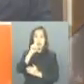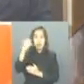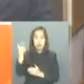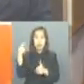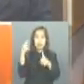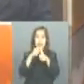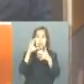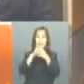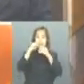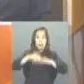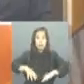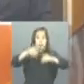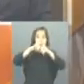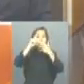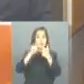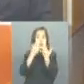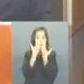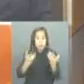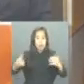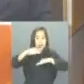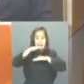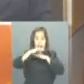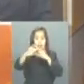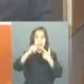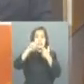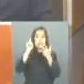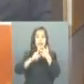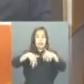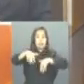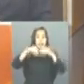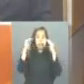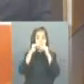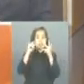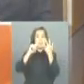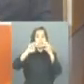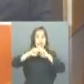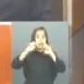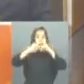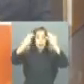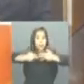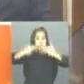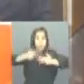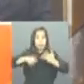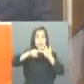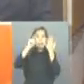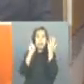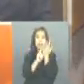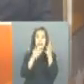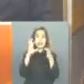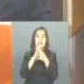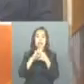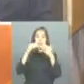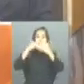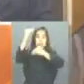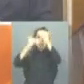พิบัติการจัดการทรัพยากรทางทะเลและชายฝั่งสิทธิชุมชนปัญหาความไม่สงบในพื้นที่3จังหวัดชายแดนภาคใต้รวมทั้งแผนพัฒนาเซ